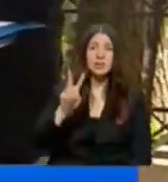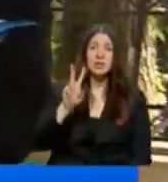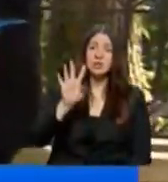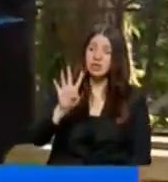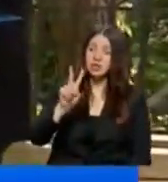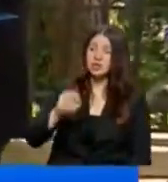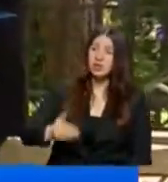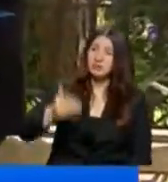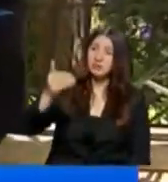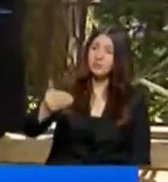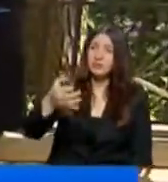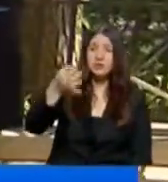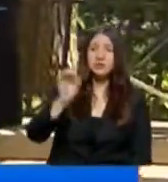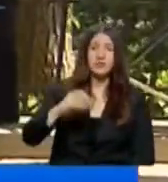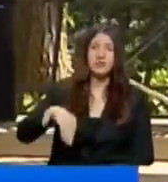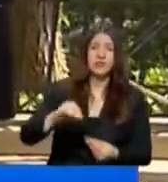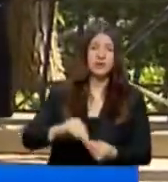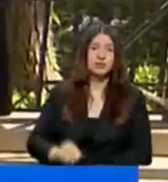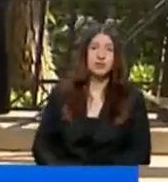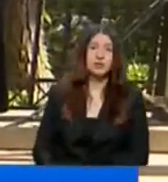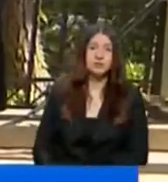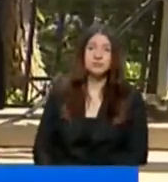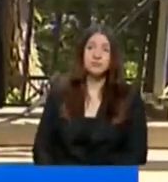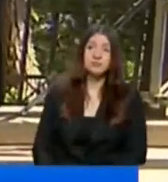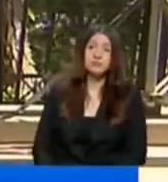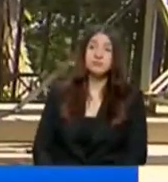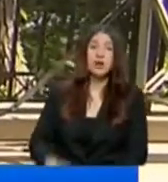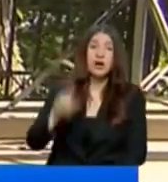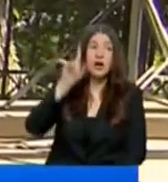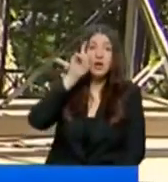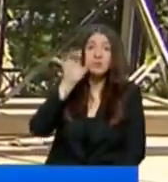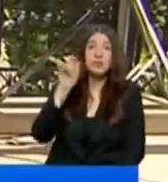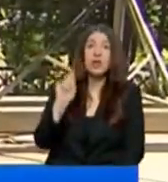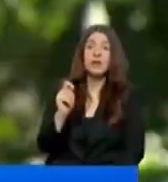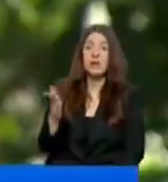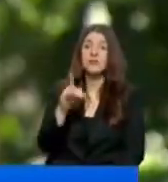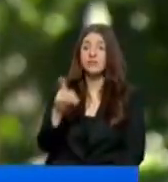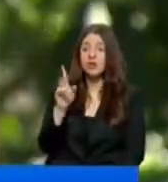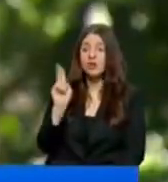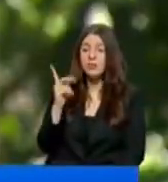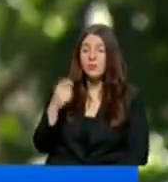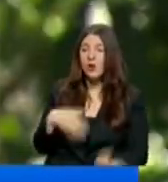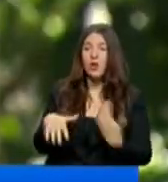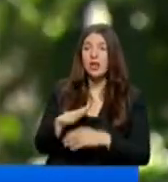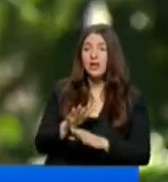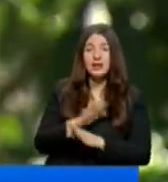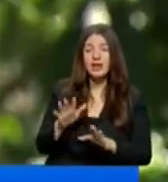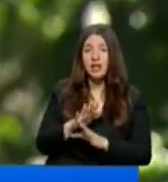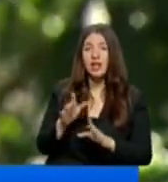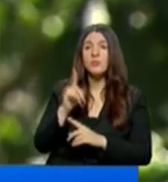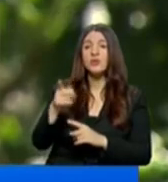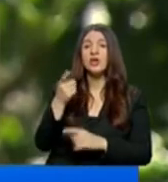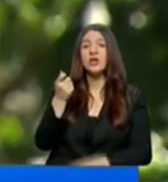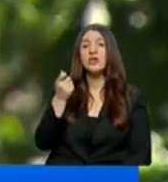2042'ye erteliyorsun sıfır faizle. Ya hangi akıl bunu yapabilir? Bu sıradan bir olay değildir. Ve bu